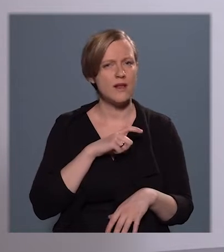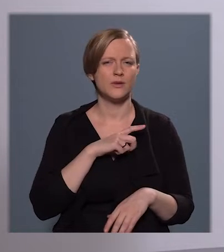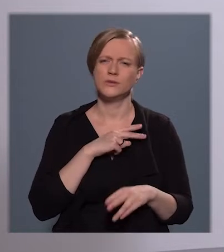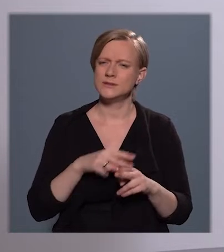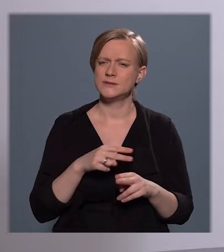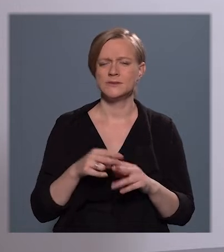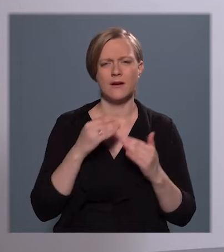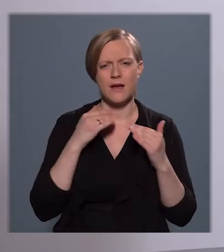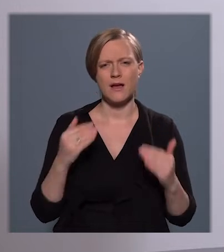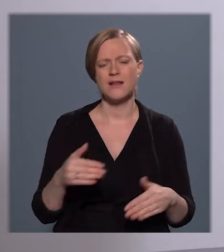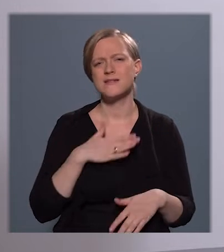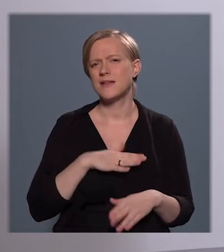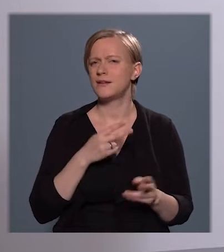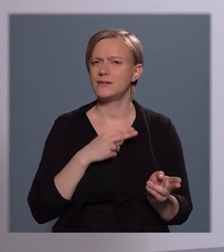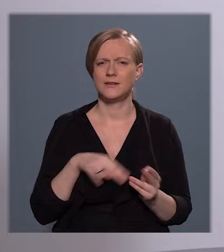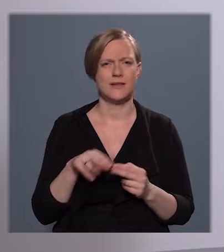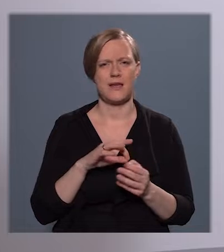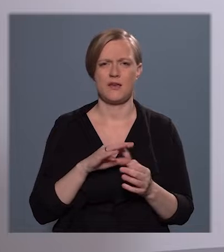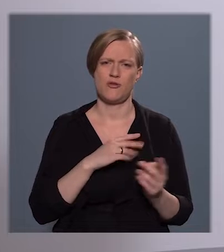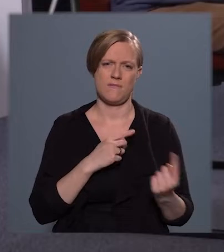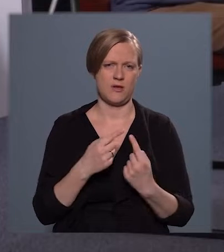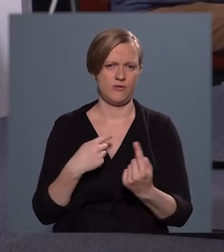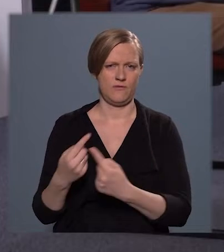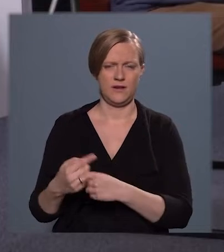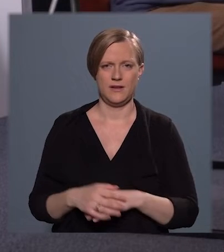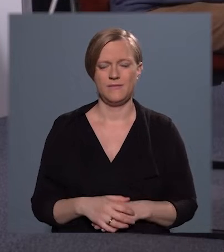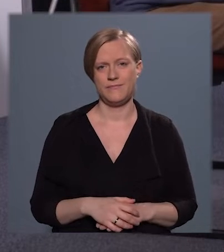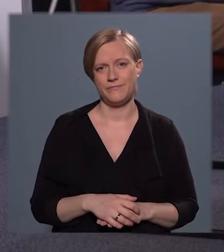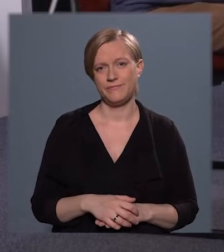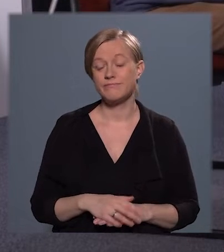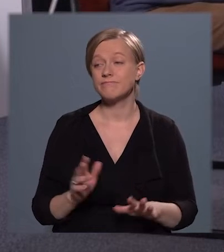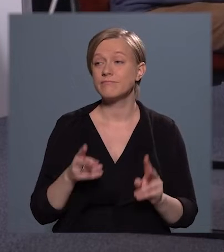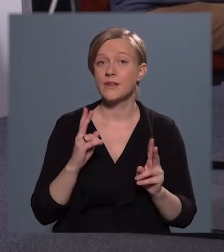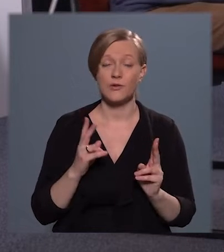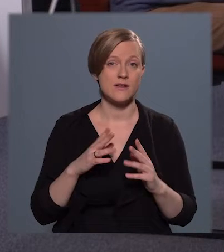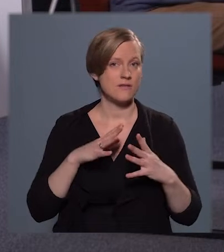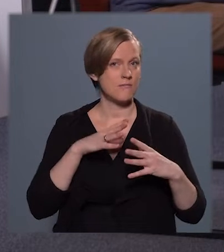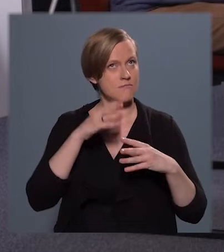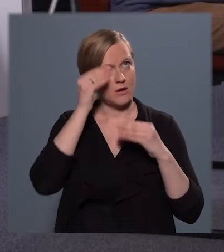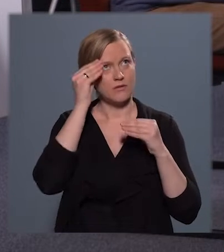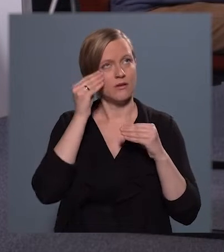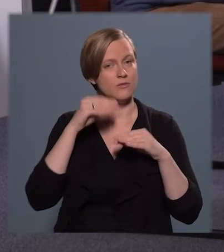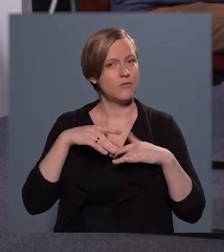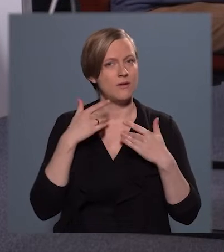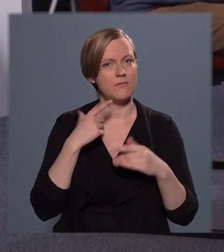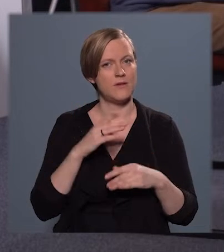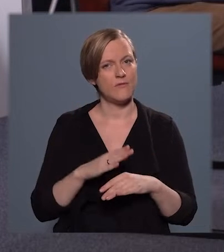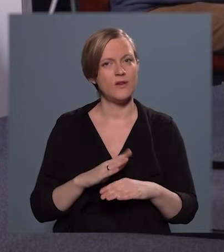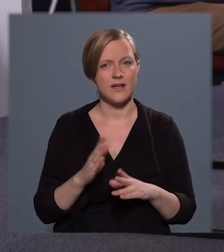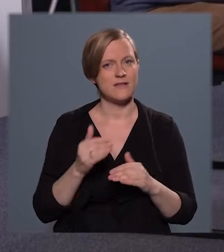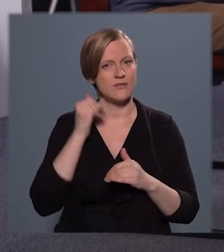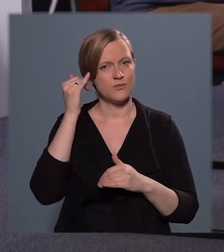tiszták, hálásak és szeretetteljesek egymás irányában. Szóval akkor egy maradandó élmény volt ezek szerint ez az